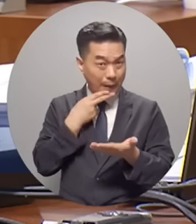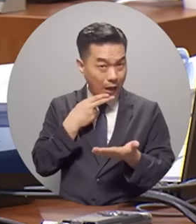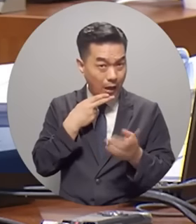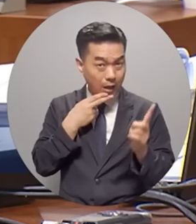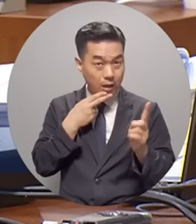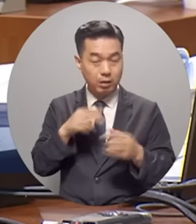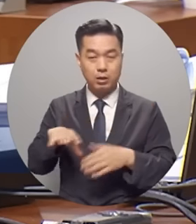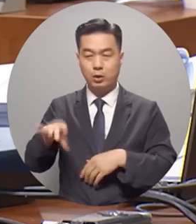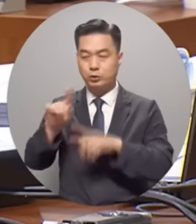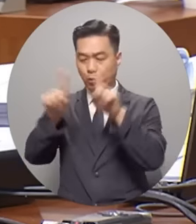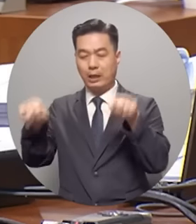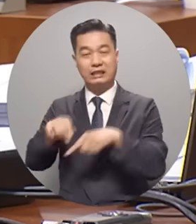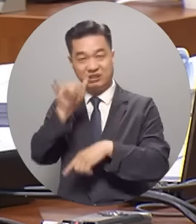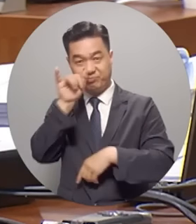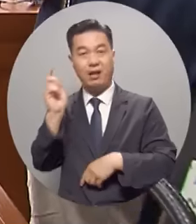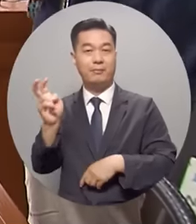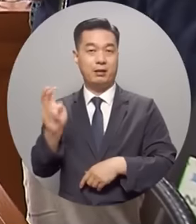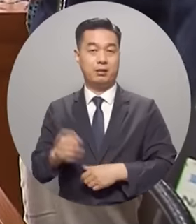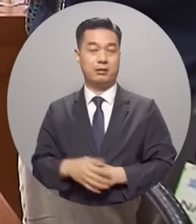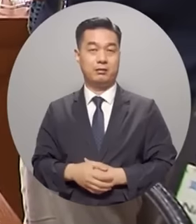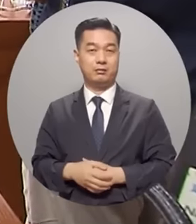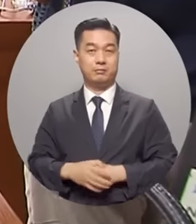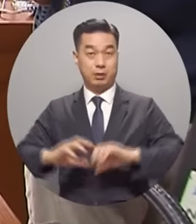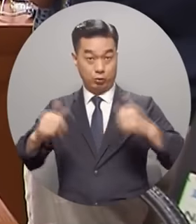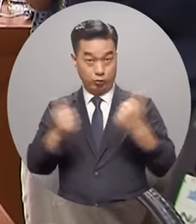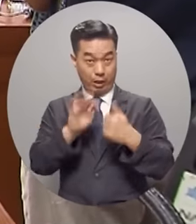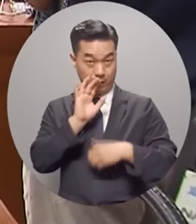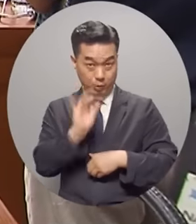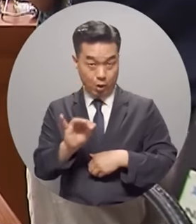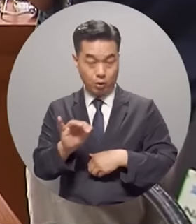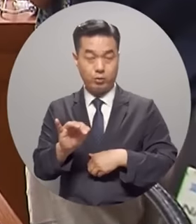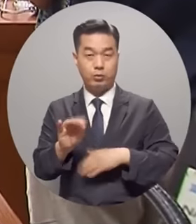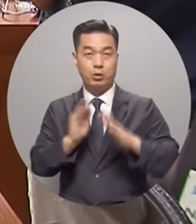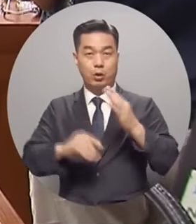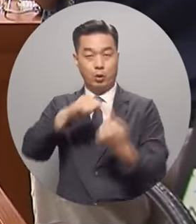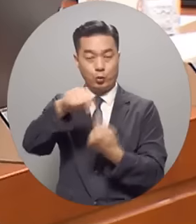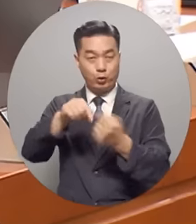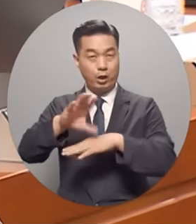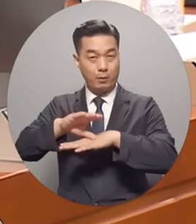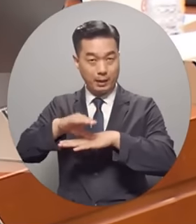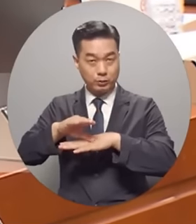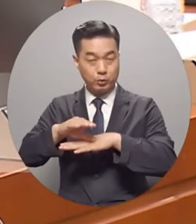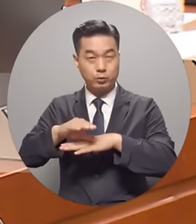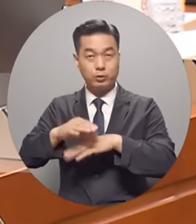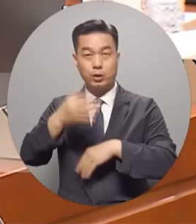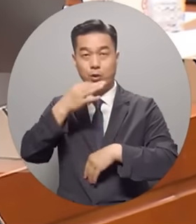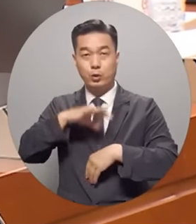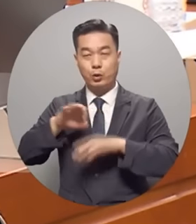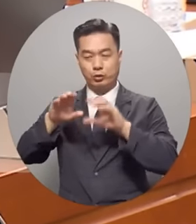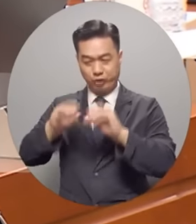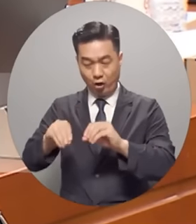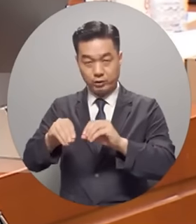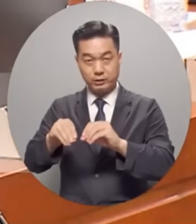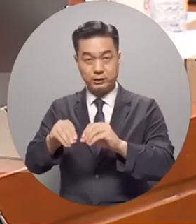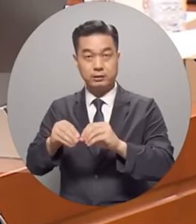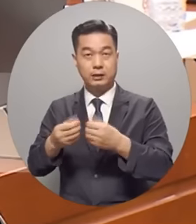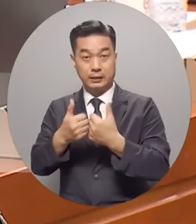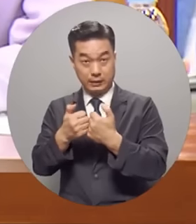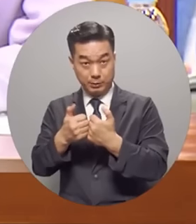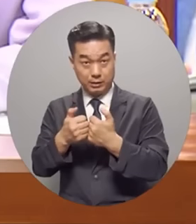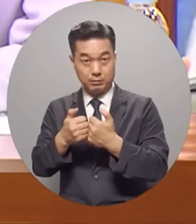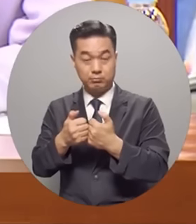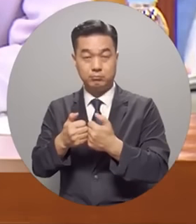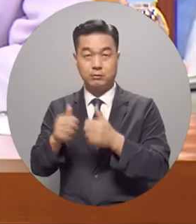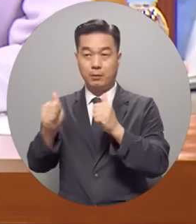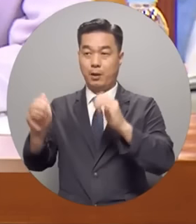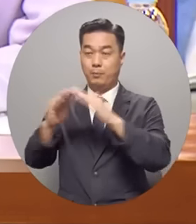있을 겁니다. 아마. 국회는 물론 공영방송 이사 선임 효력정지 소송을 심리 중인 행정법원에도